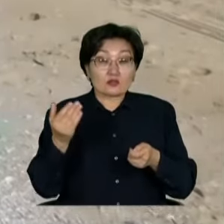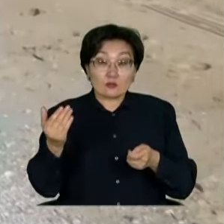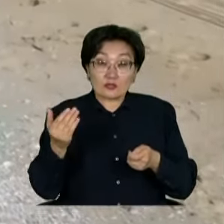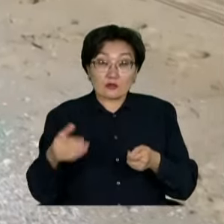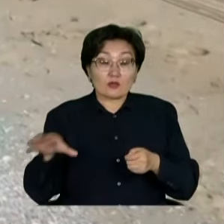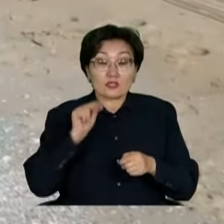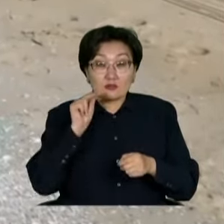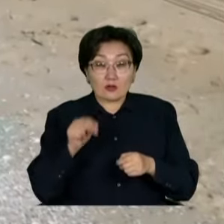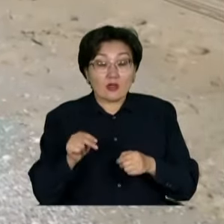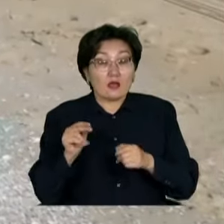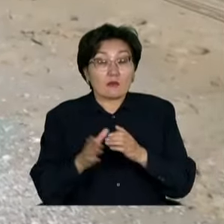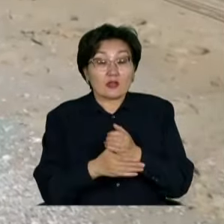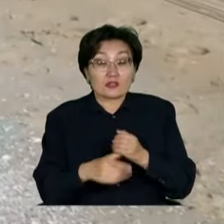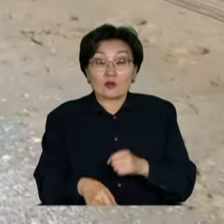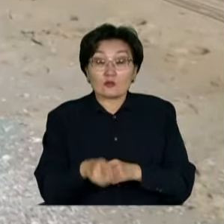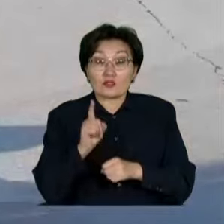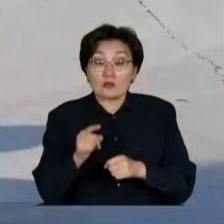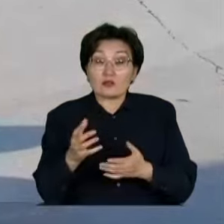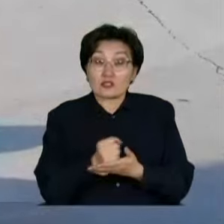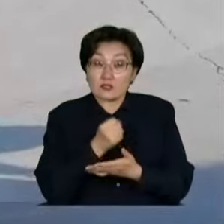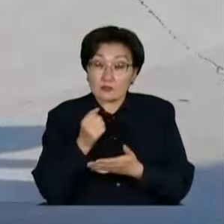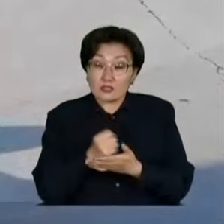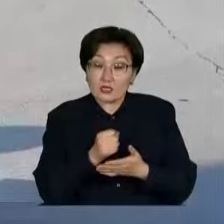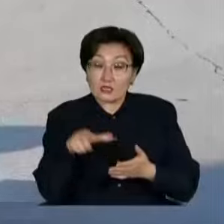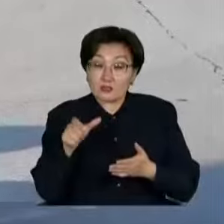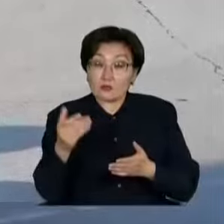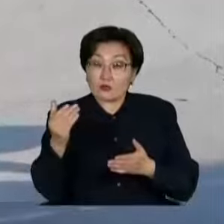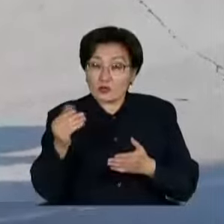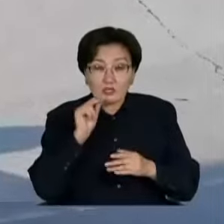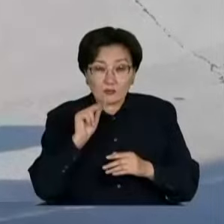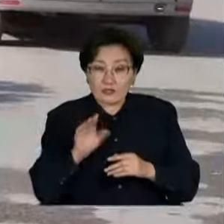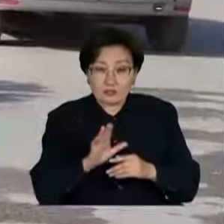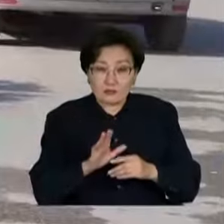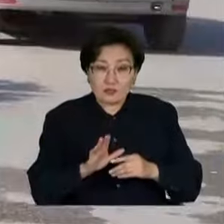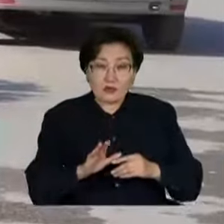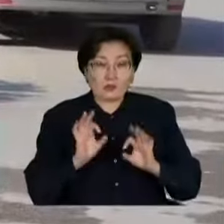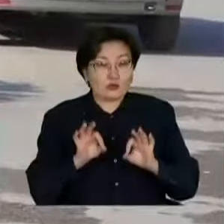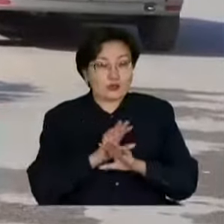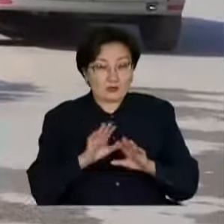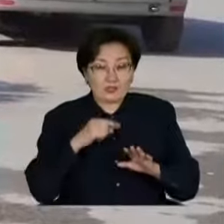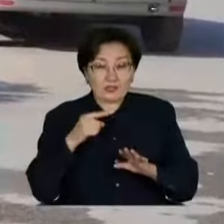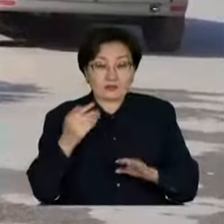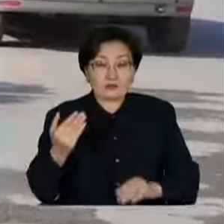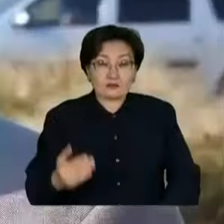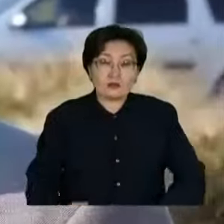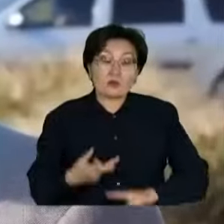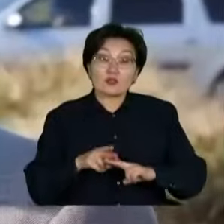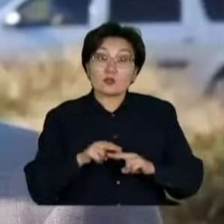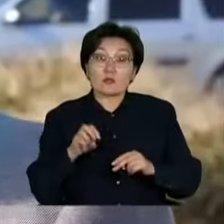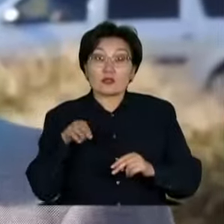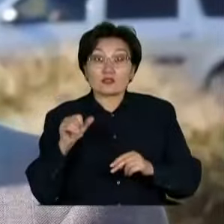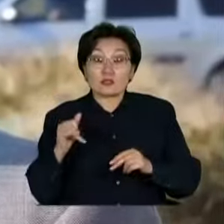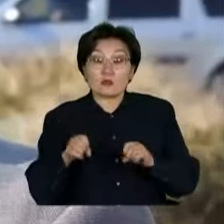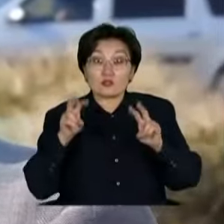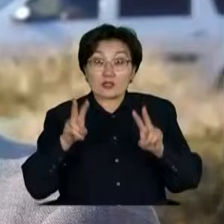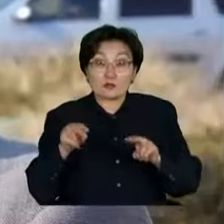Бар кінәні балыға олап, напақасын әрең тауып жүрген азаматтардың мойнына арта салу қисынға келмейтін шешім дейді. Ол Маңғыстаудан